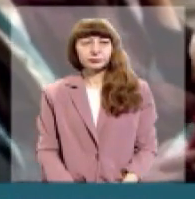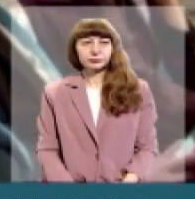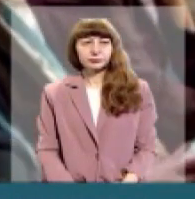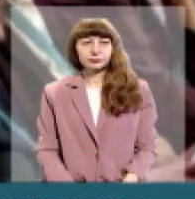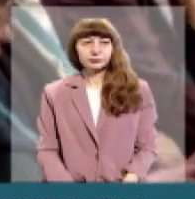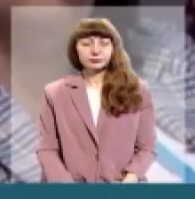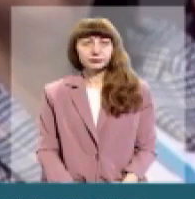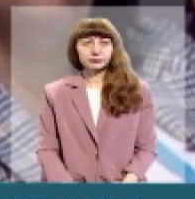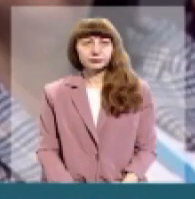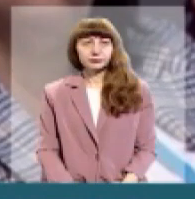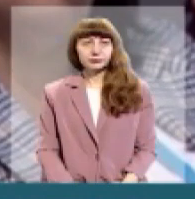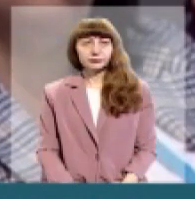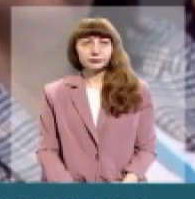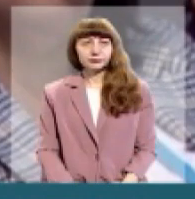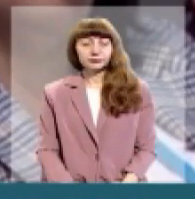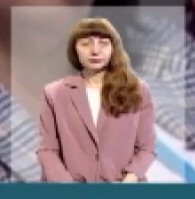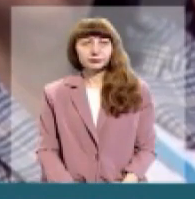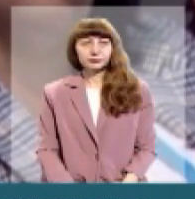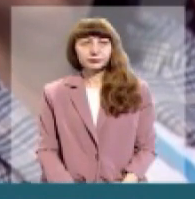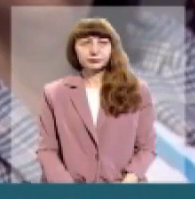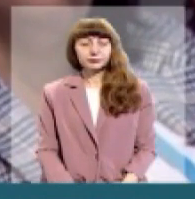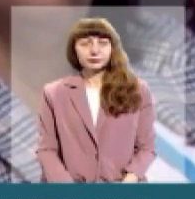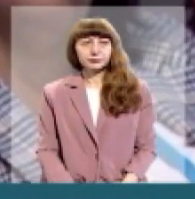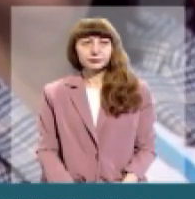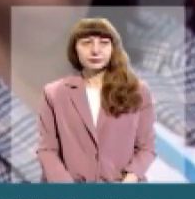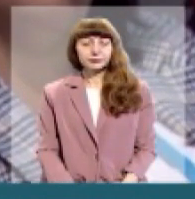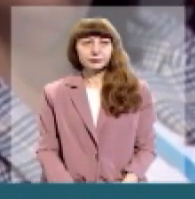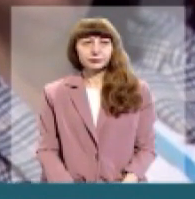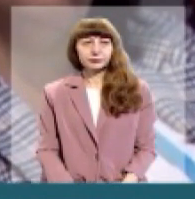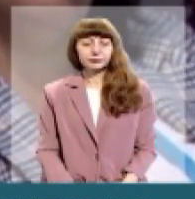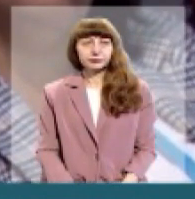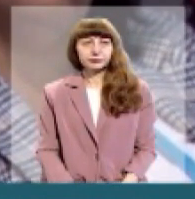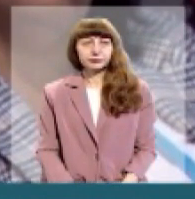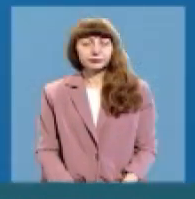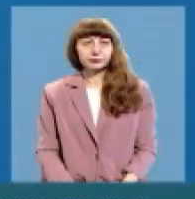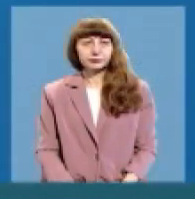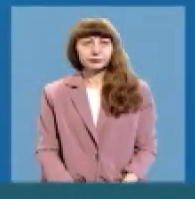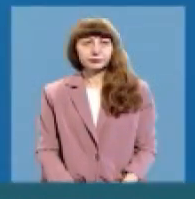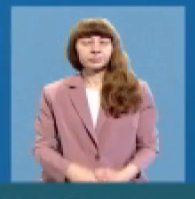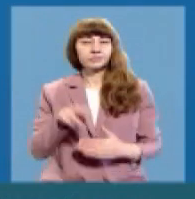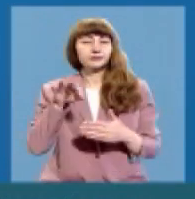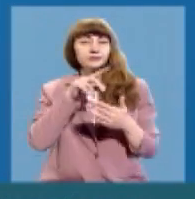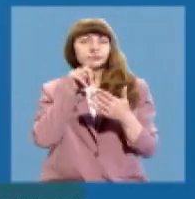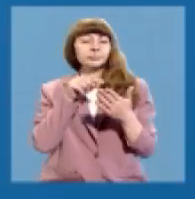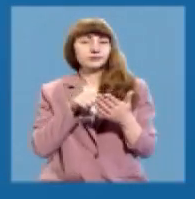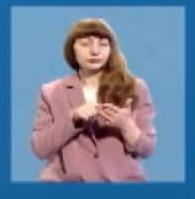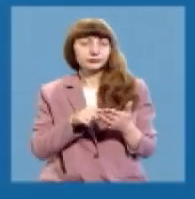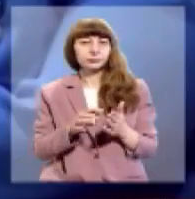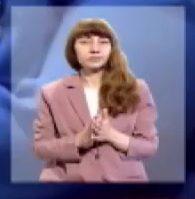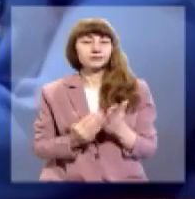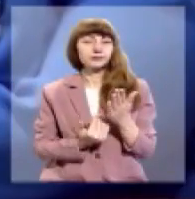Ұстаздардың кәсіби біліктілігін арттыру мәселесіне баса мән беріліп жатыр. Болашақ бағдарламасымен 3